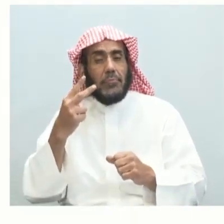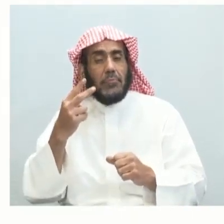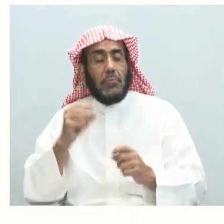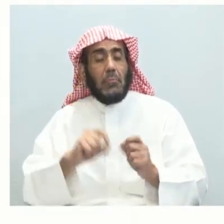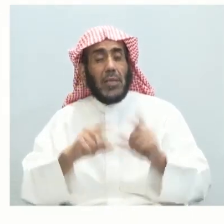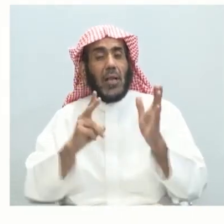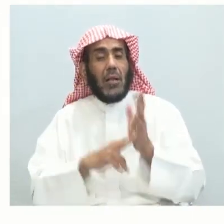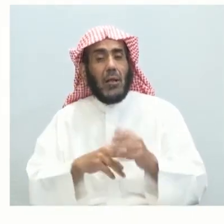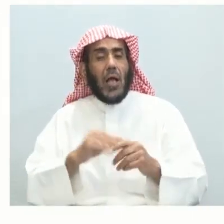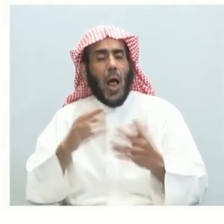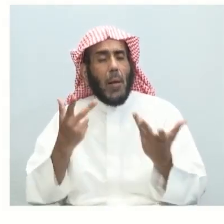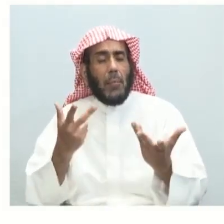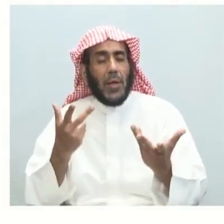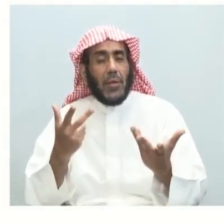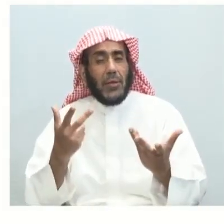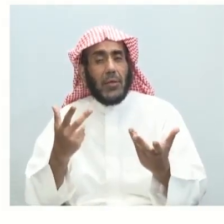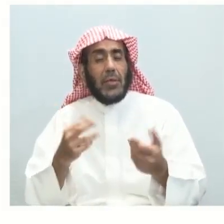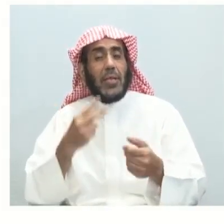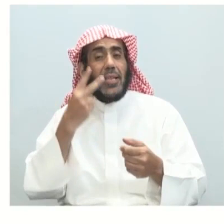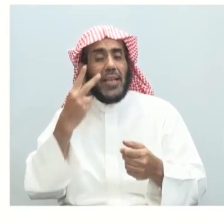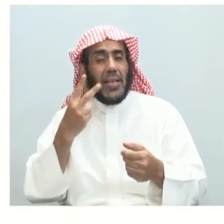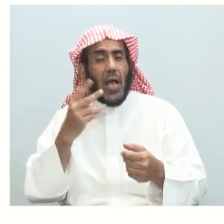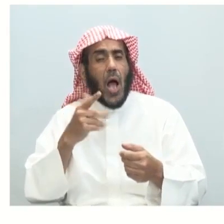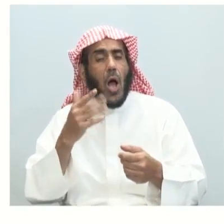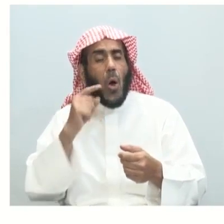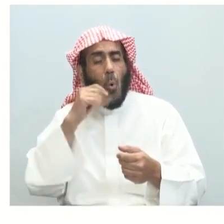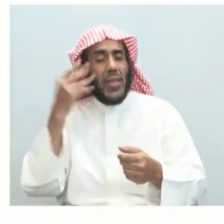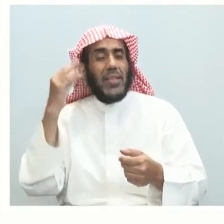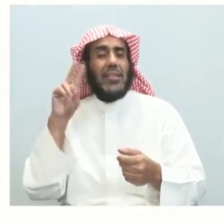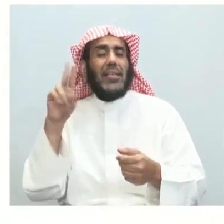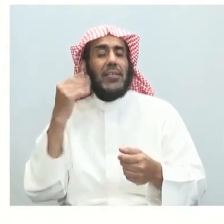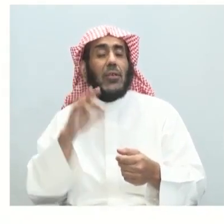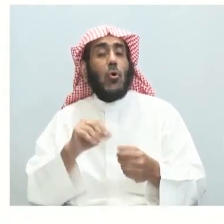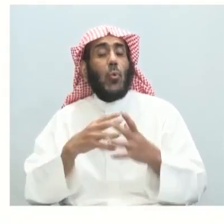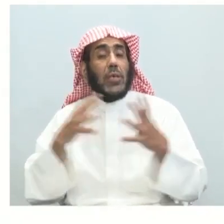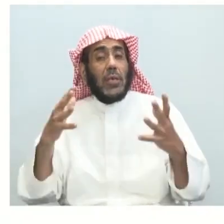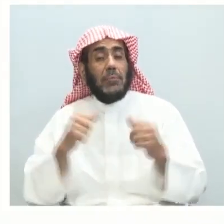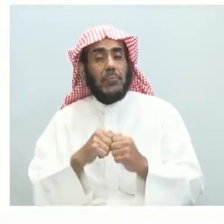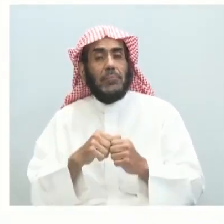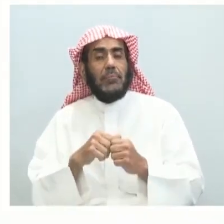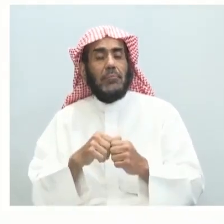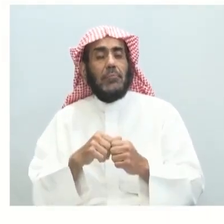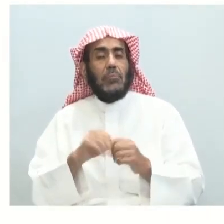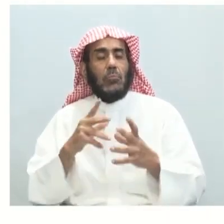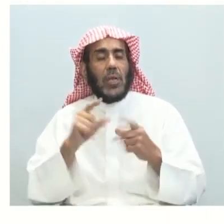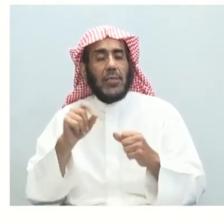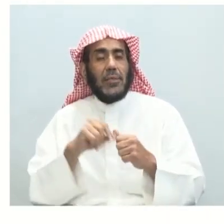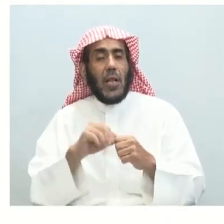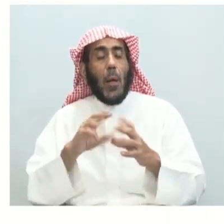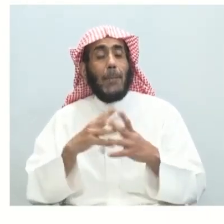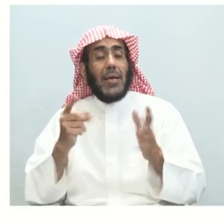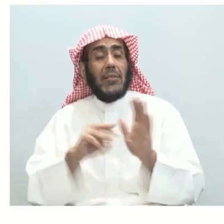ما دل على ماذا اثنين او اثنتين والجمع احسنتم ممتاز